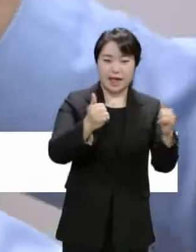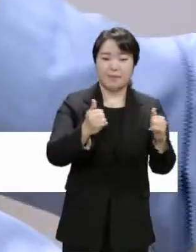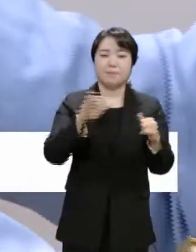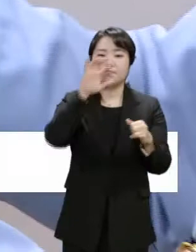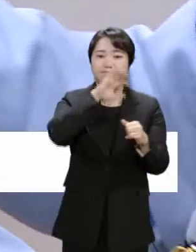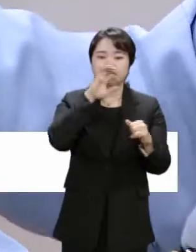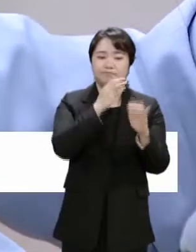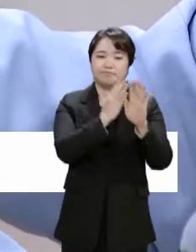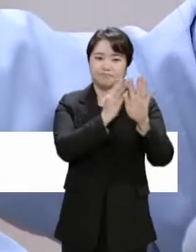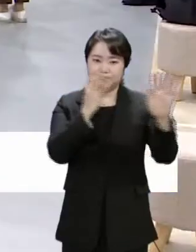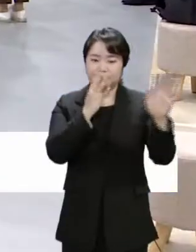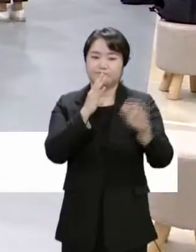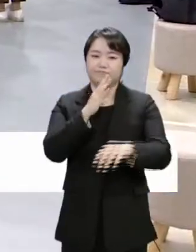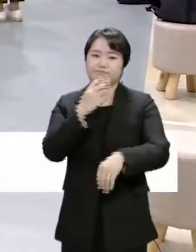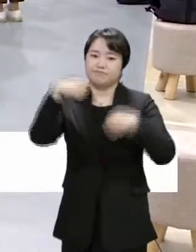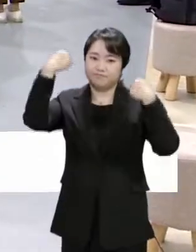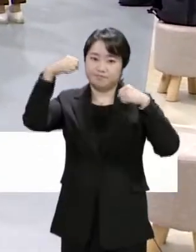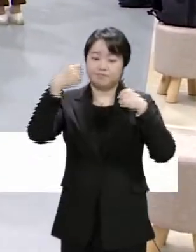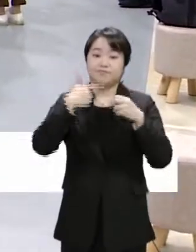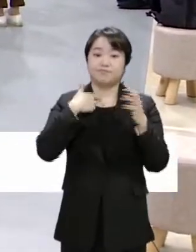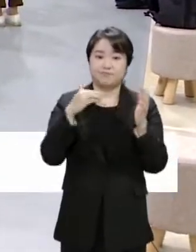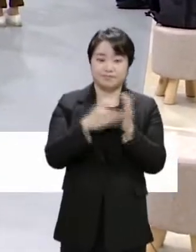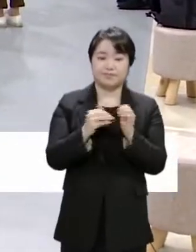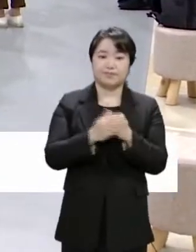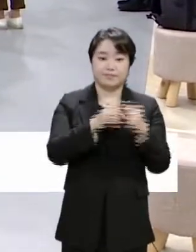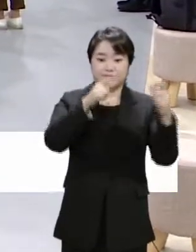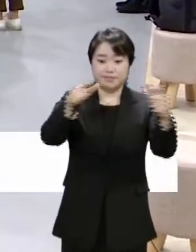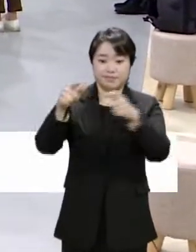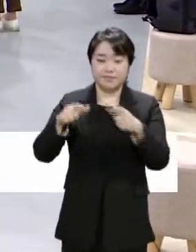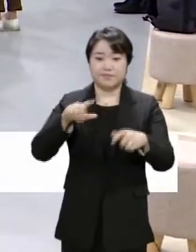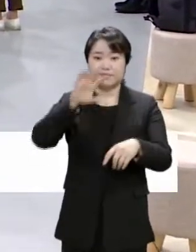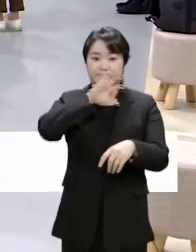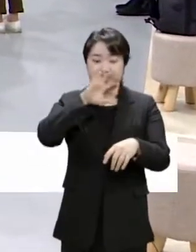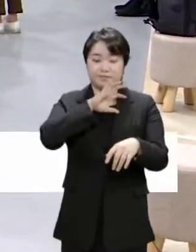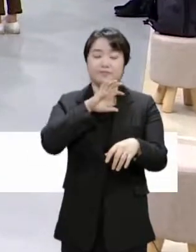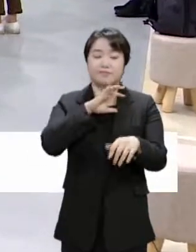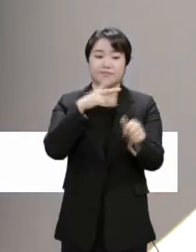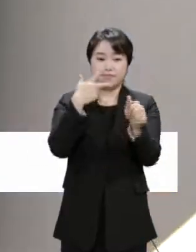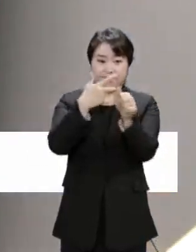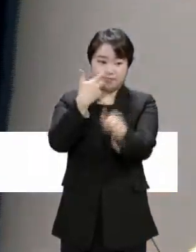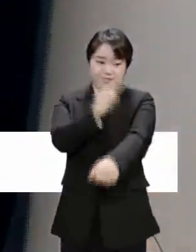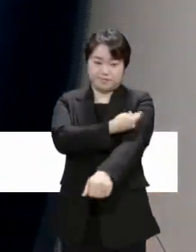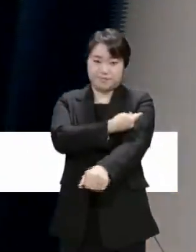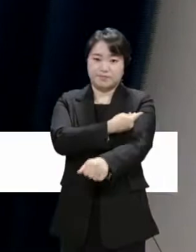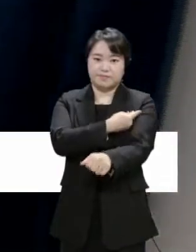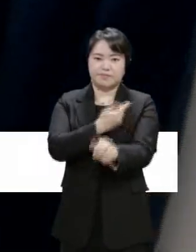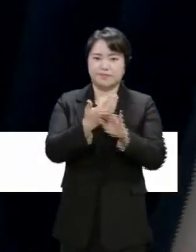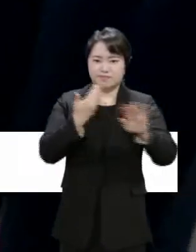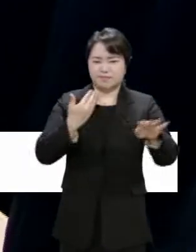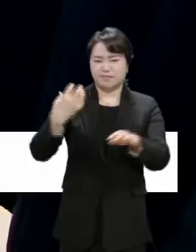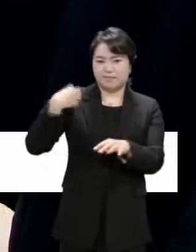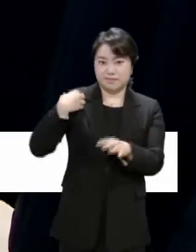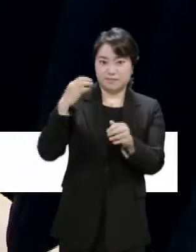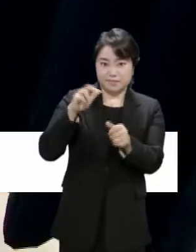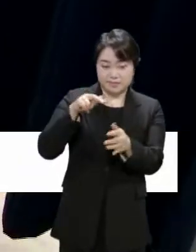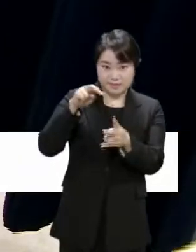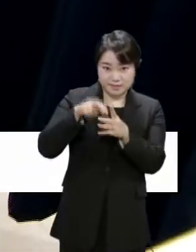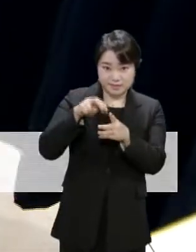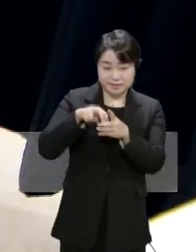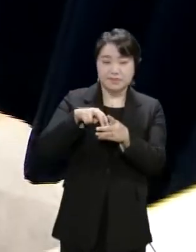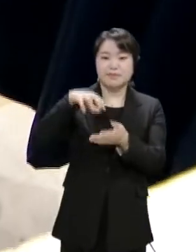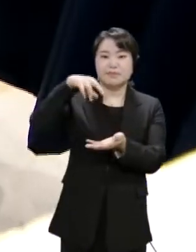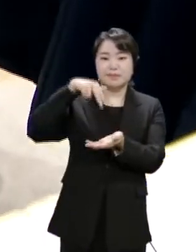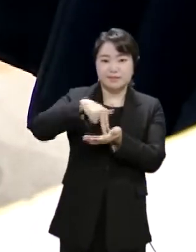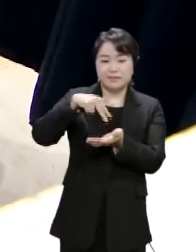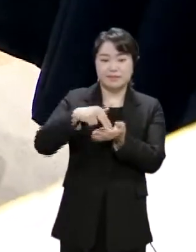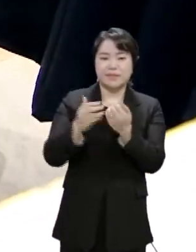역할로 참여했습니다. 모두 각자 소속 지역에 곧 예방접종센터를 조성해야 하는 입장이어서 미리 벤치마킹할 수 있는